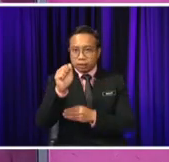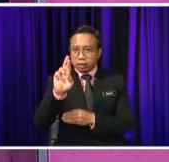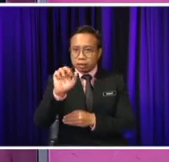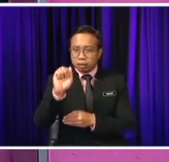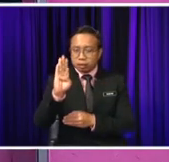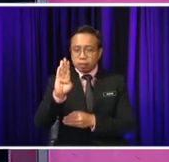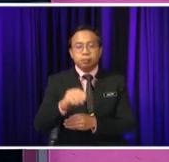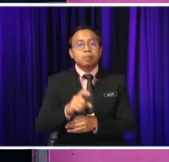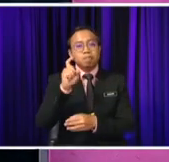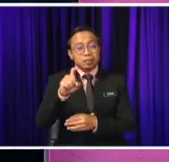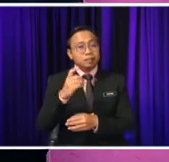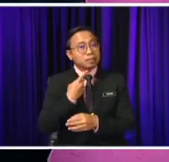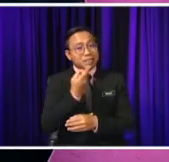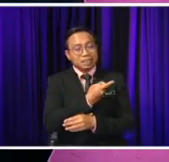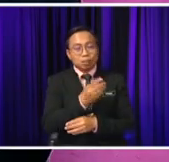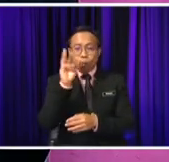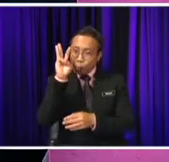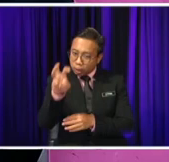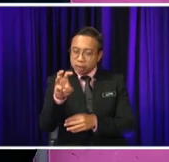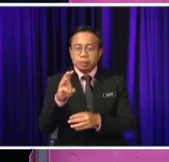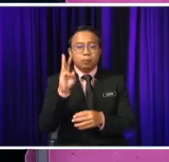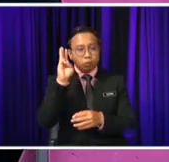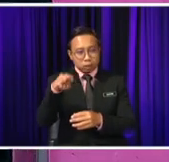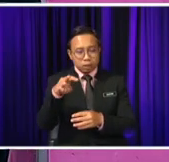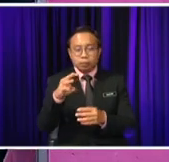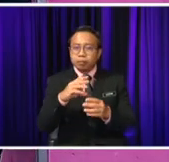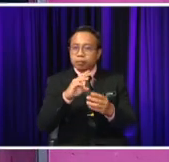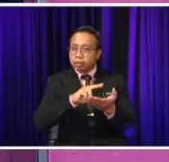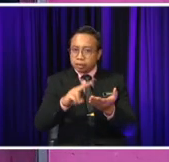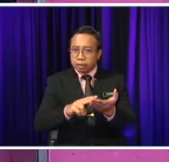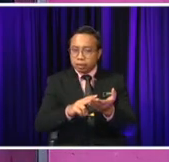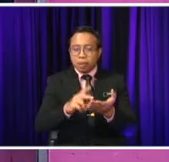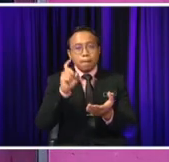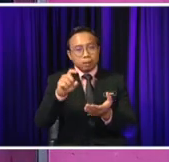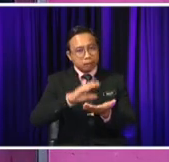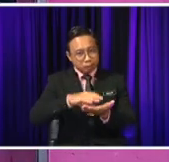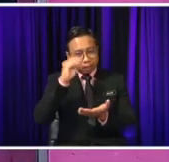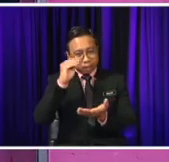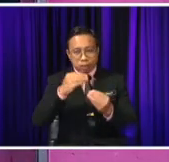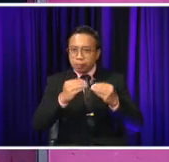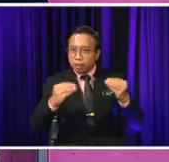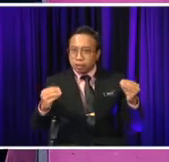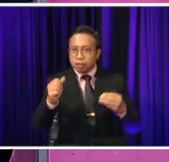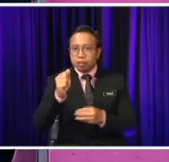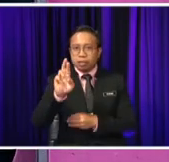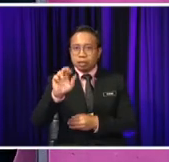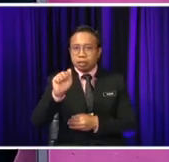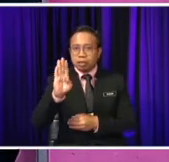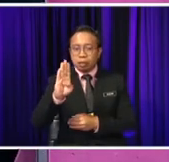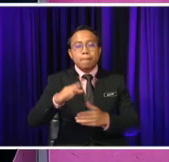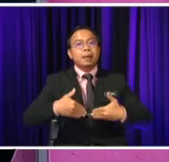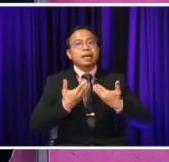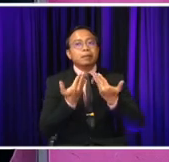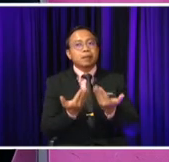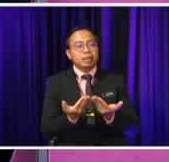wajib kita baca dalam bahasa Arab oke dan kita kena belajar apa itu bahasa Arab Jadi bagaimana murid